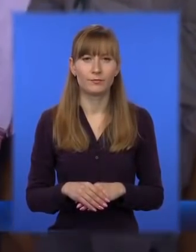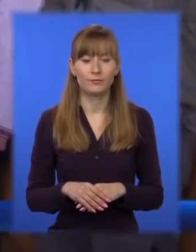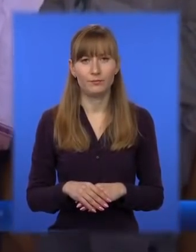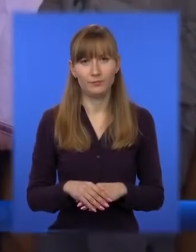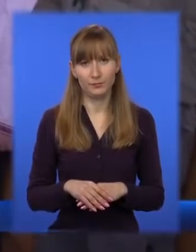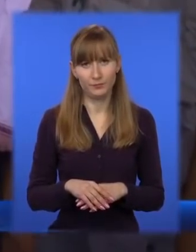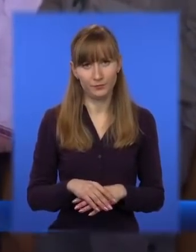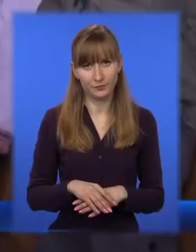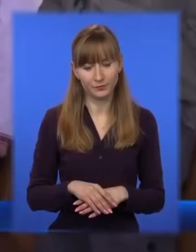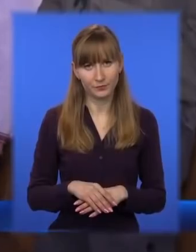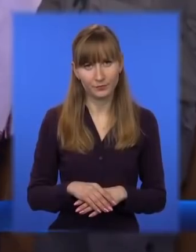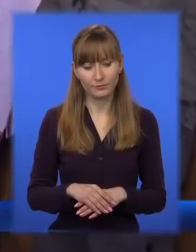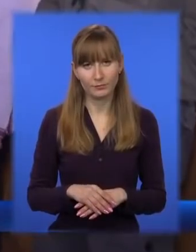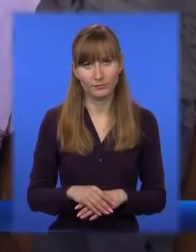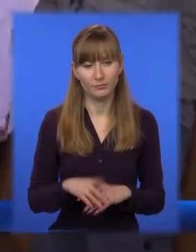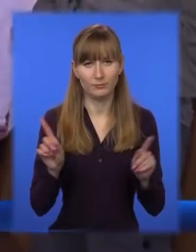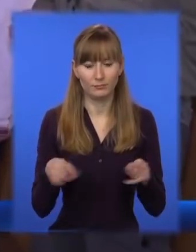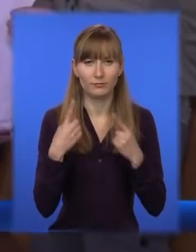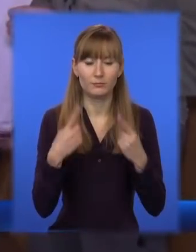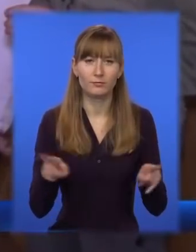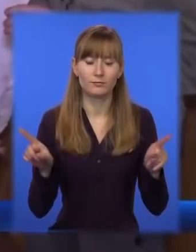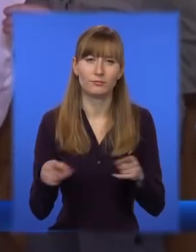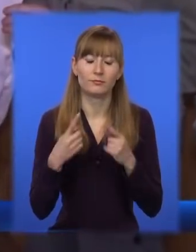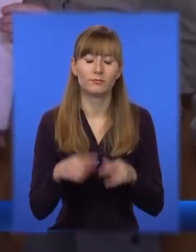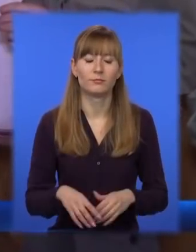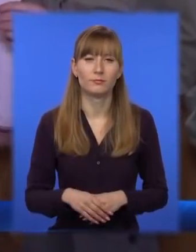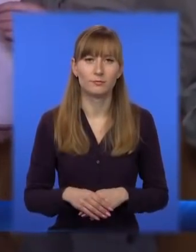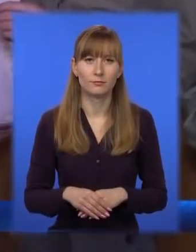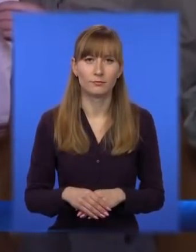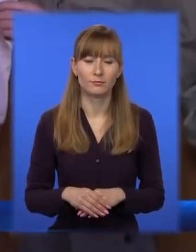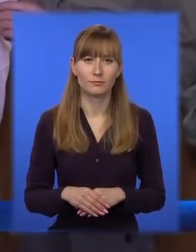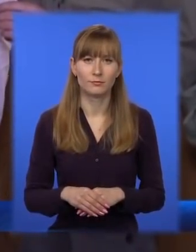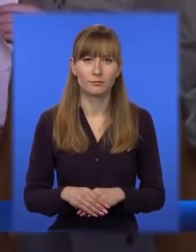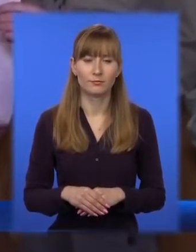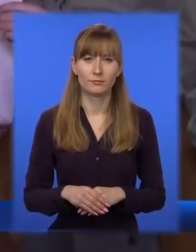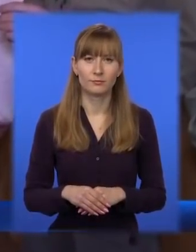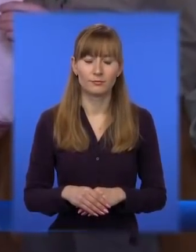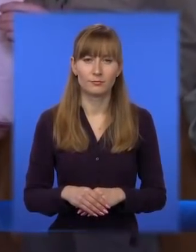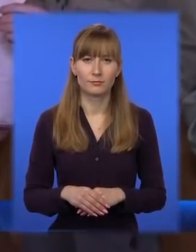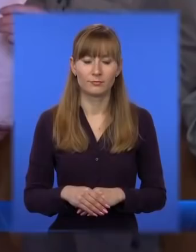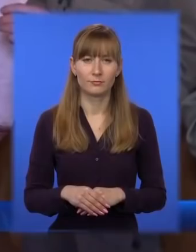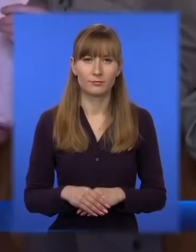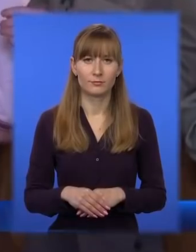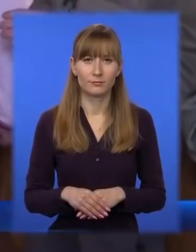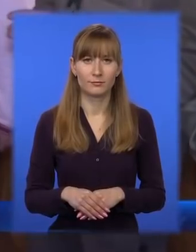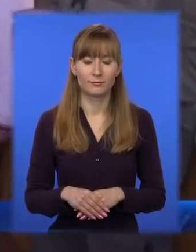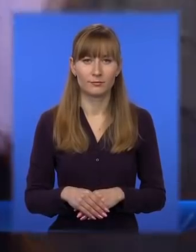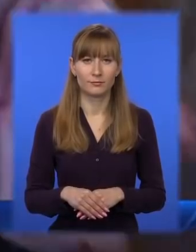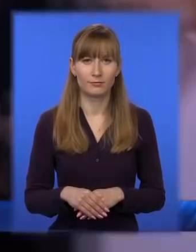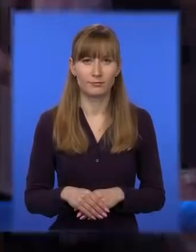Небі зірка спалахнула все. Іскра промайнула